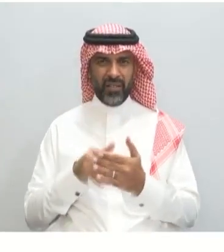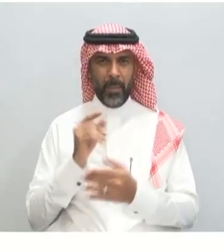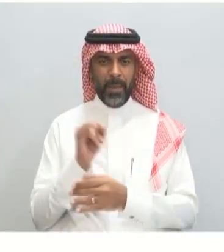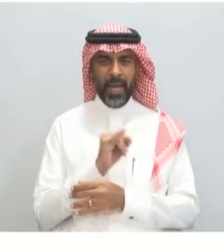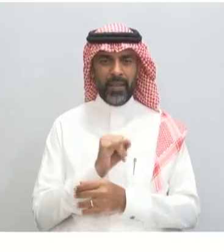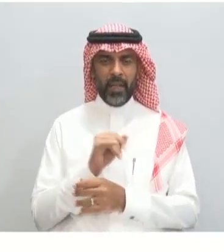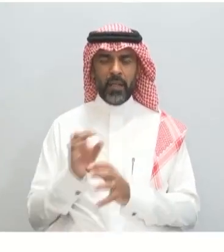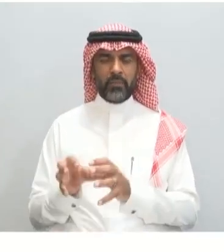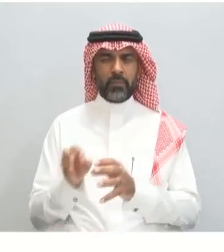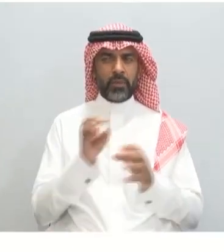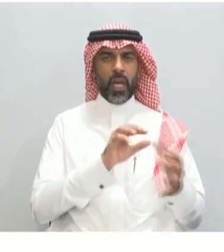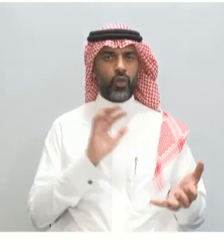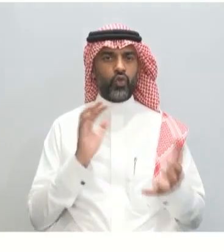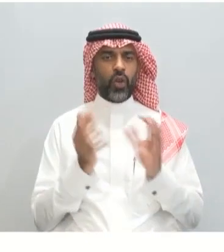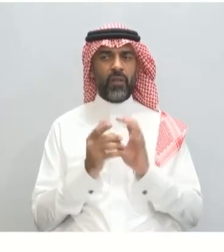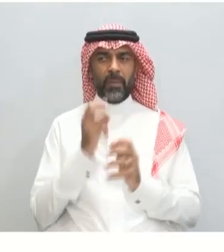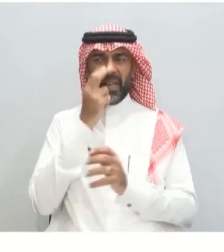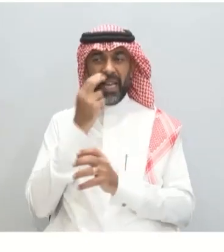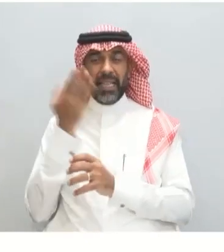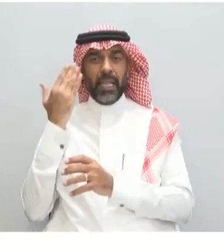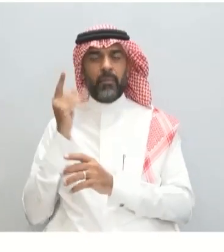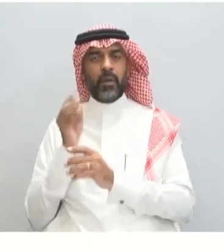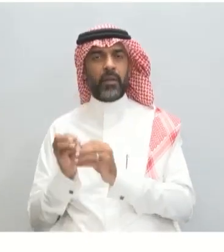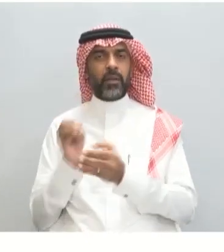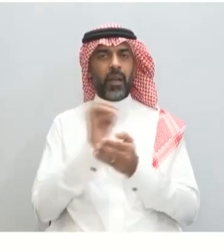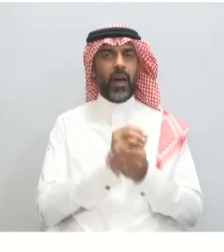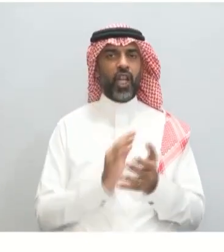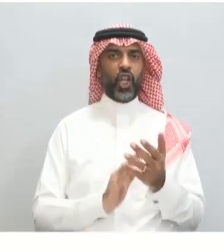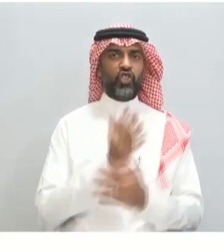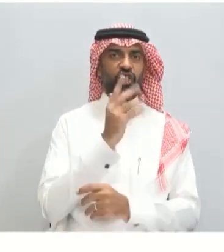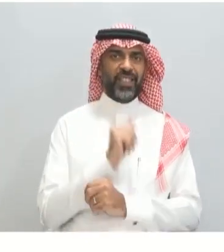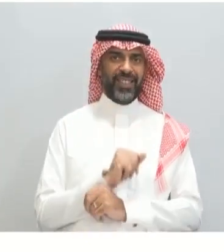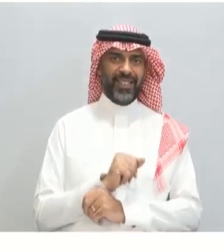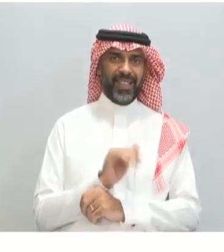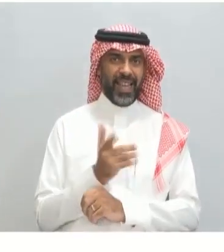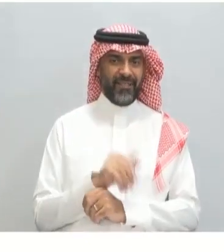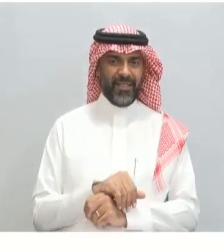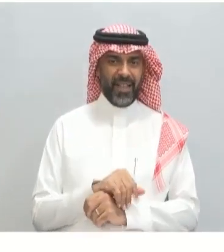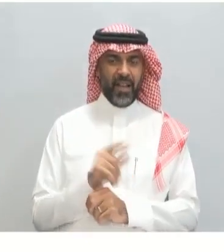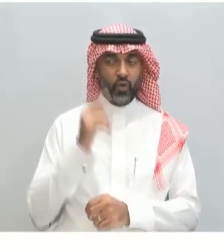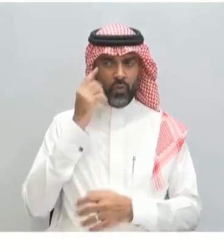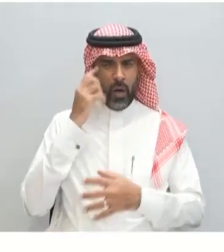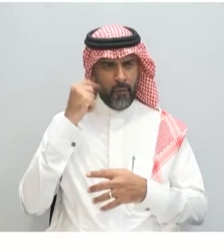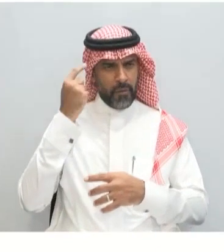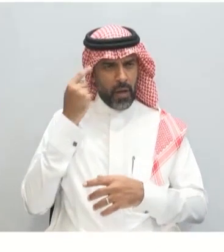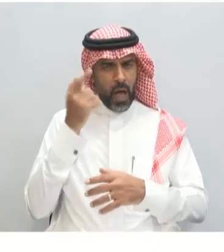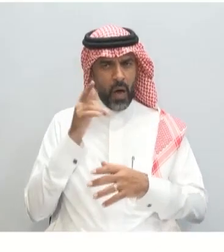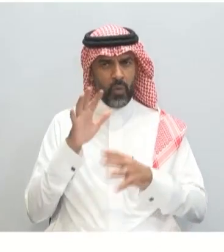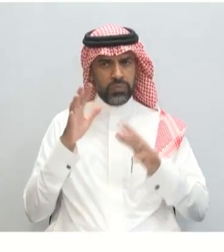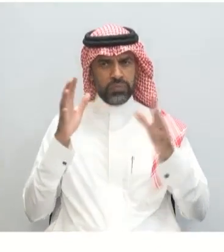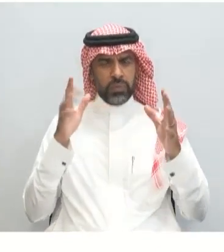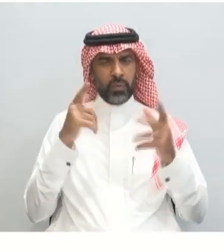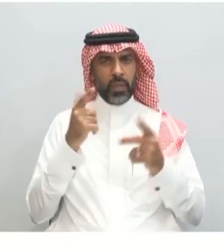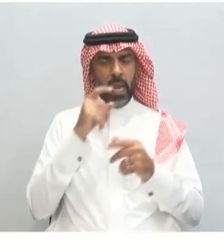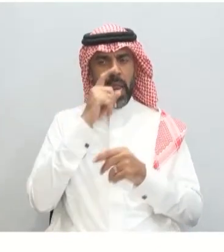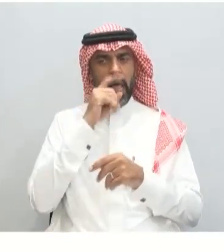مرحله جديده من مرحله قديمه الى مرحله جديده حيث تبلورت هذه الافكار واصبحت تستند